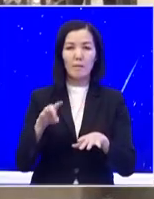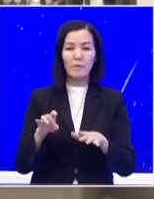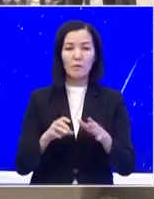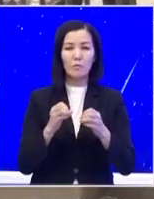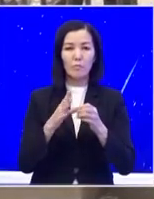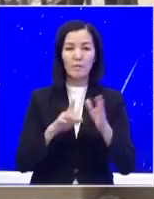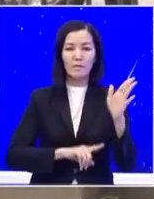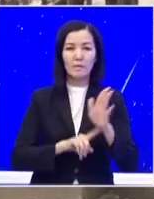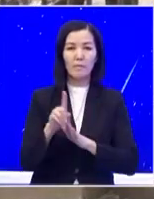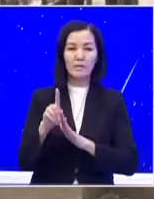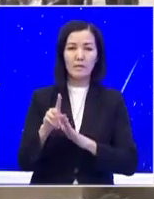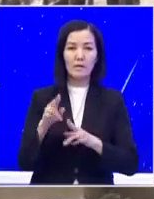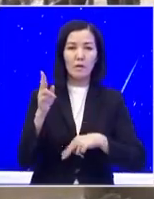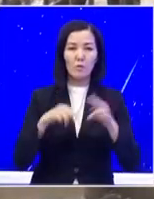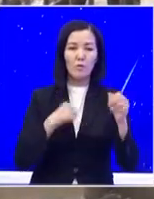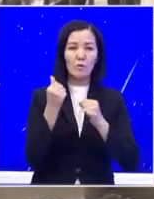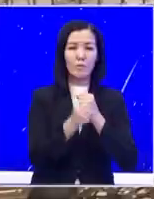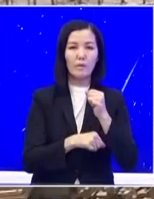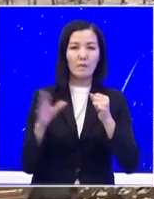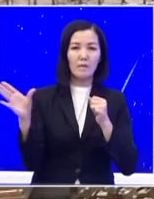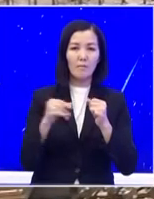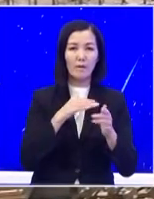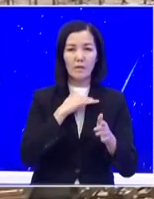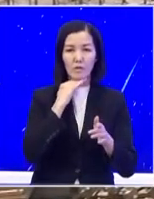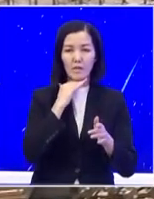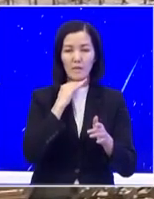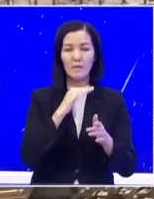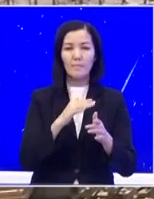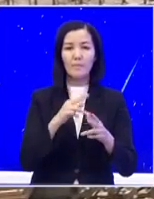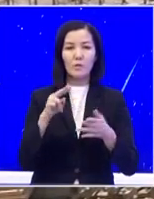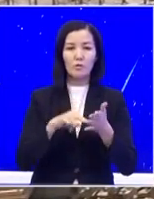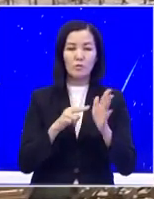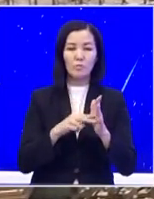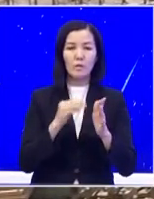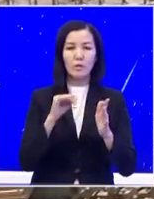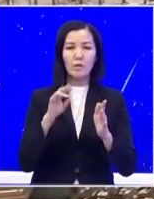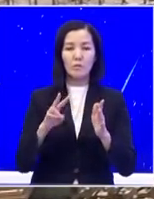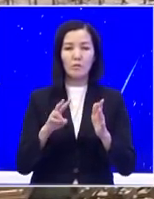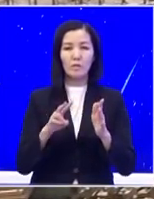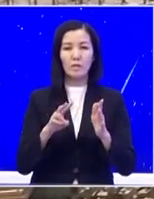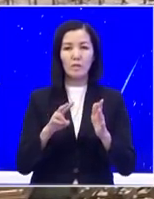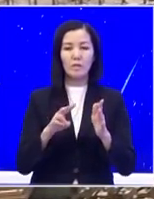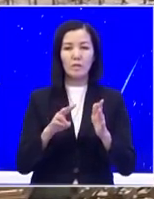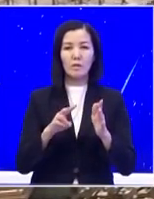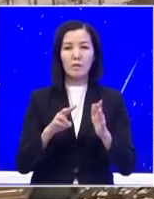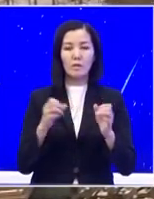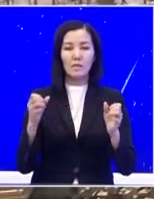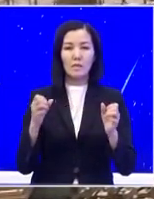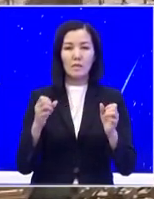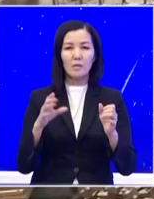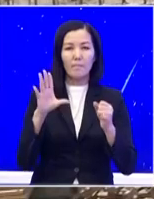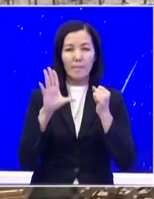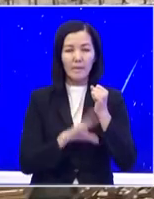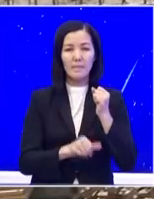Тапшы нелер жоқ, материалдар келіп бастады. Осы жоспарымыз осы 90 осы жылдың